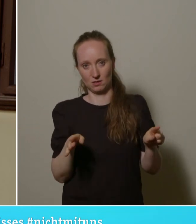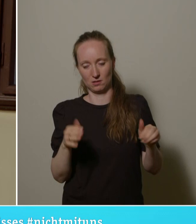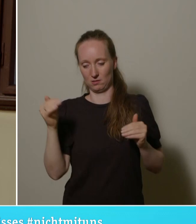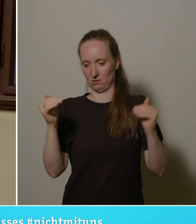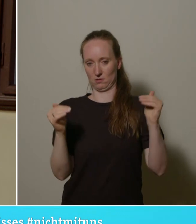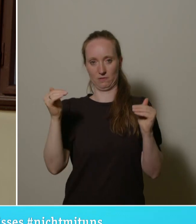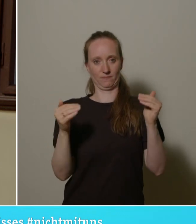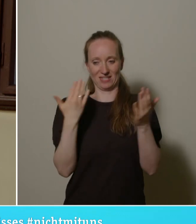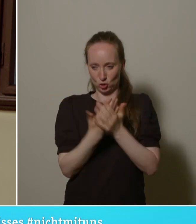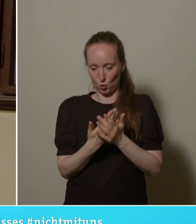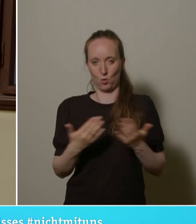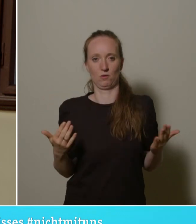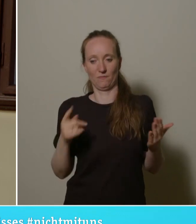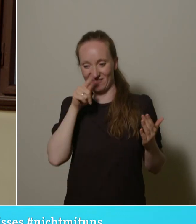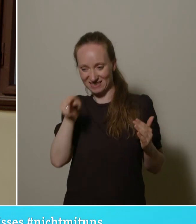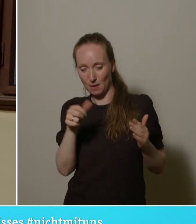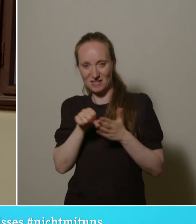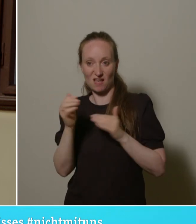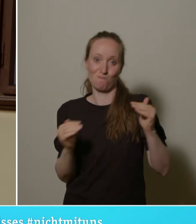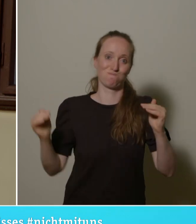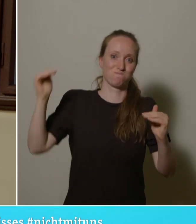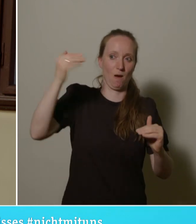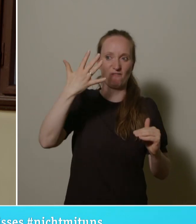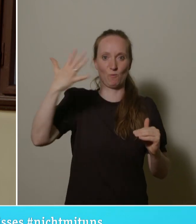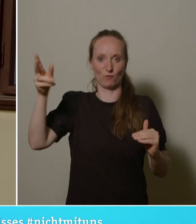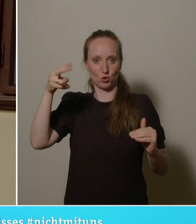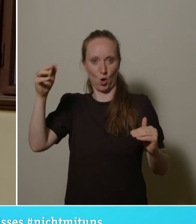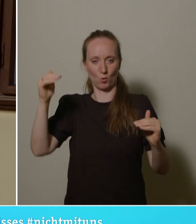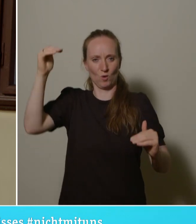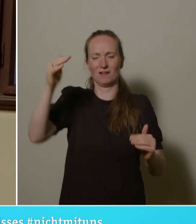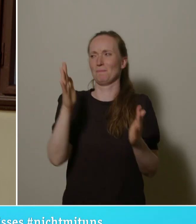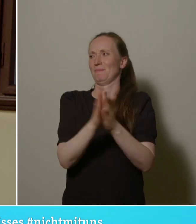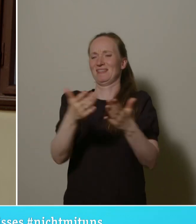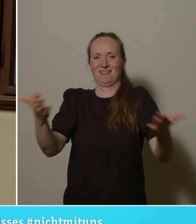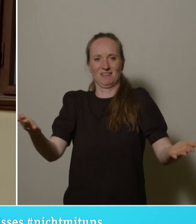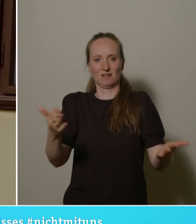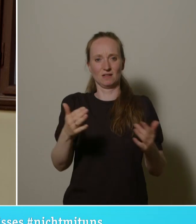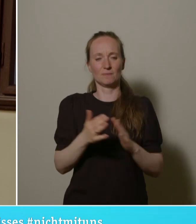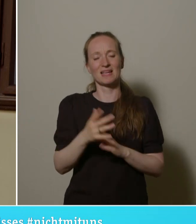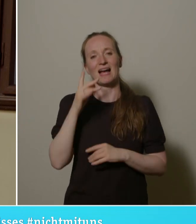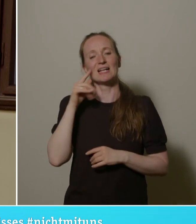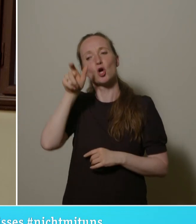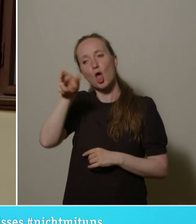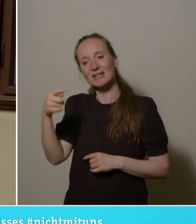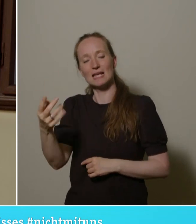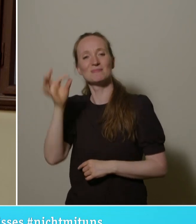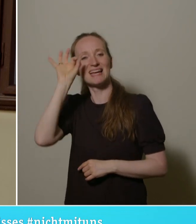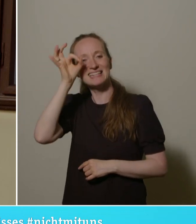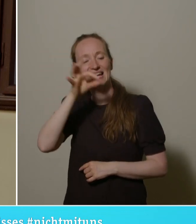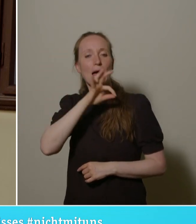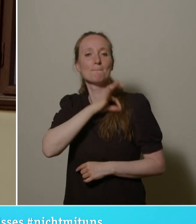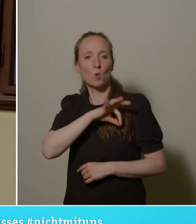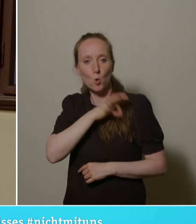ist doch total unlogisch. Also bitte schließen Sie sich wenigstens dem Antrag an, dass die Jena-Bonus-Inhaber, die